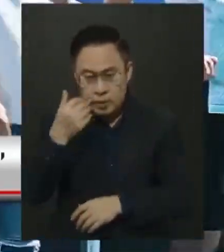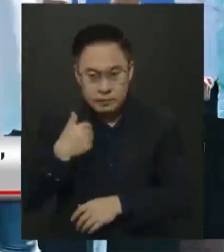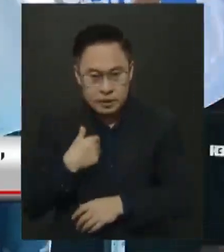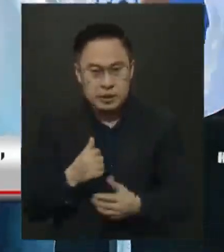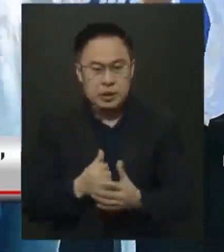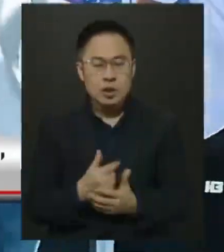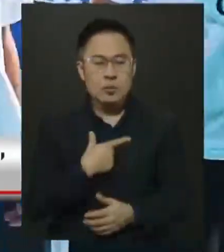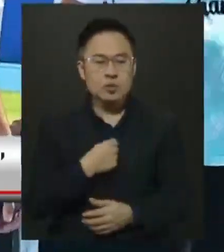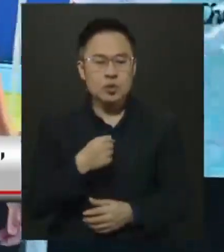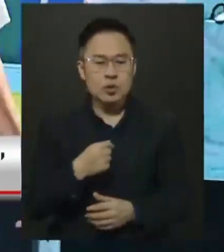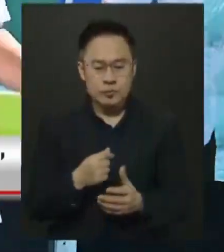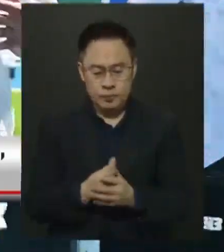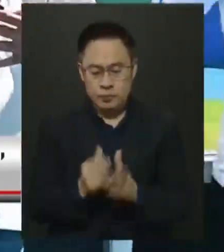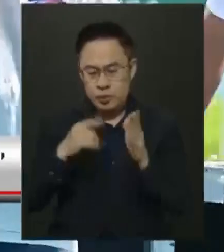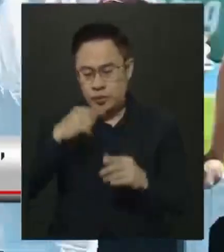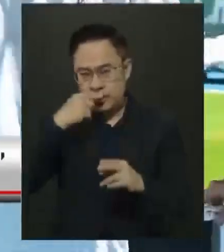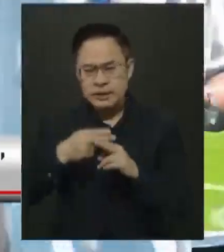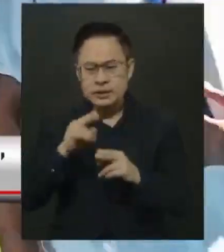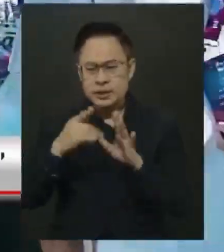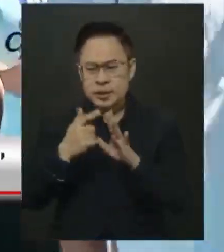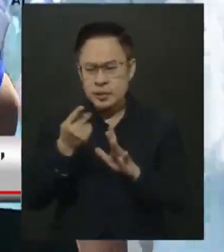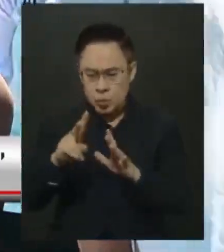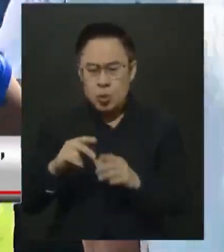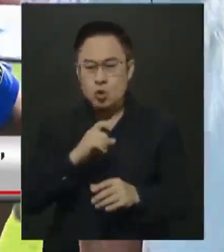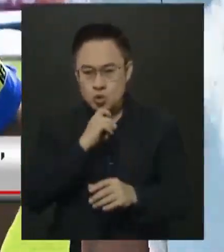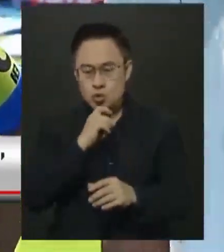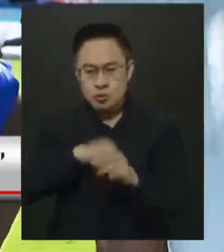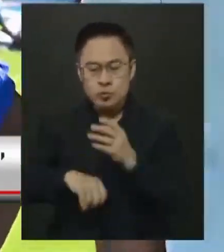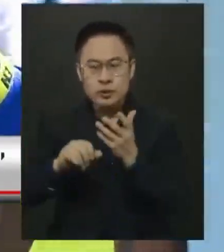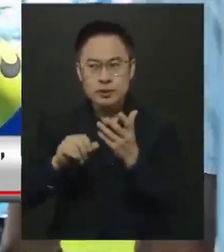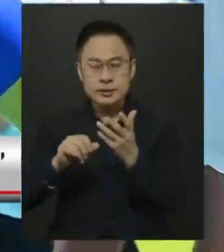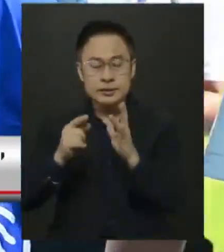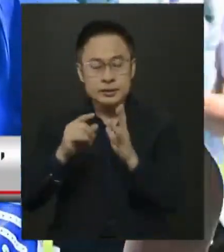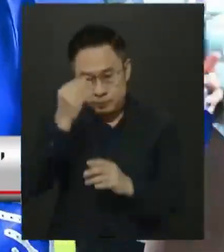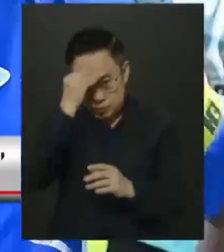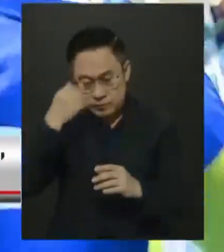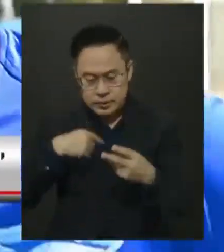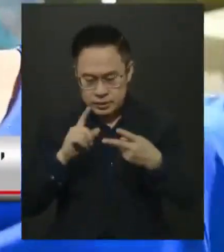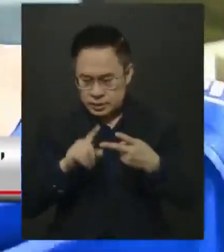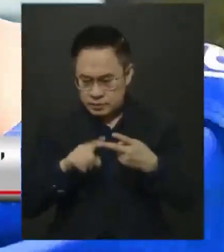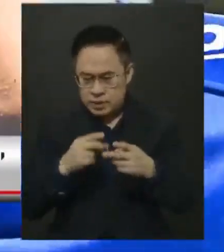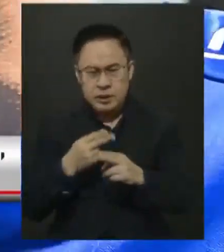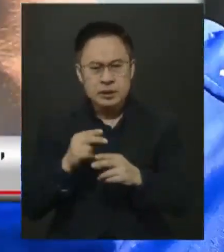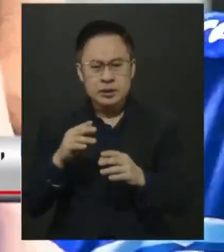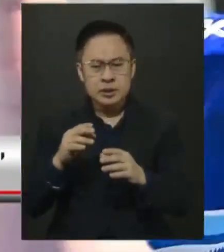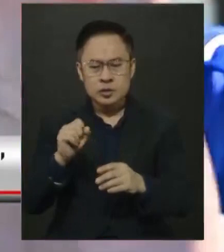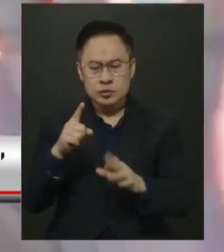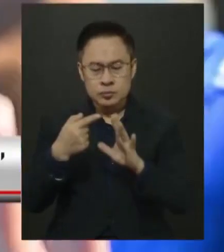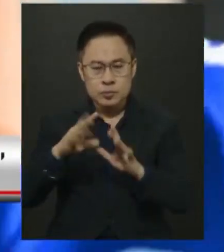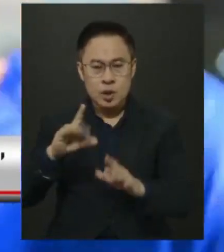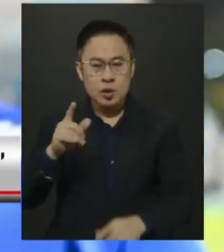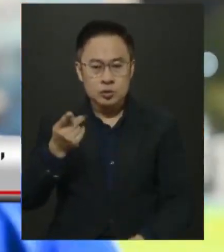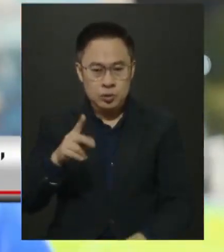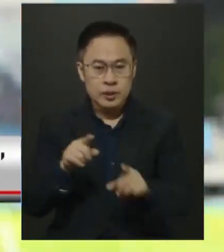ามเชียร์พี่บุ๊กเอกนิปัญญาแล้วก็พี่เช็คสุภโชคสารชาติส่วนสไตล์การเล่นของทีมที่เหมาะกับตัวเองก็คิดว่าอยากจะ